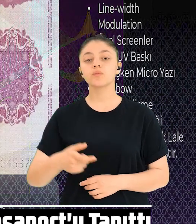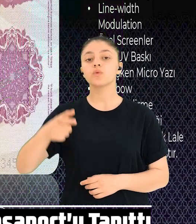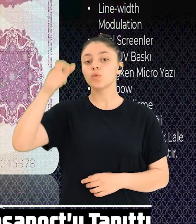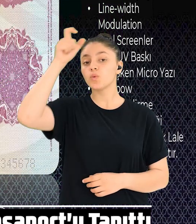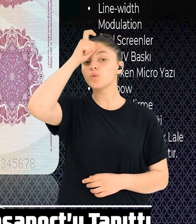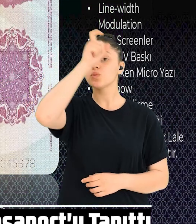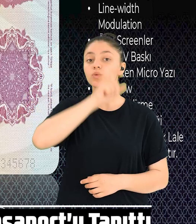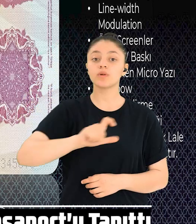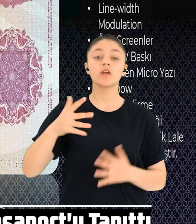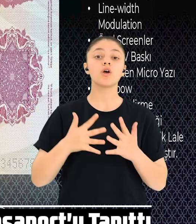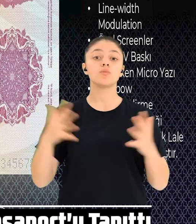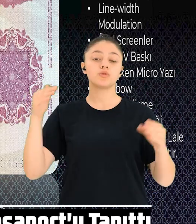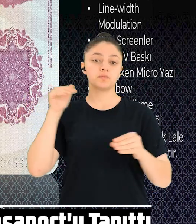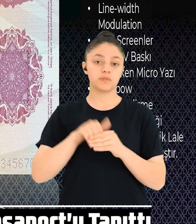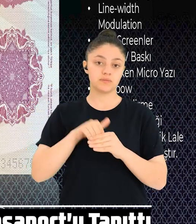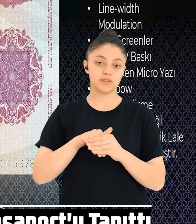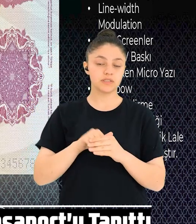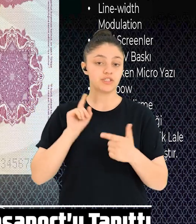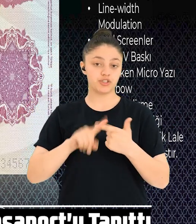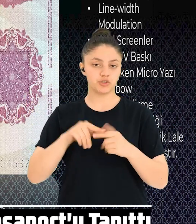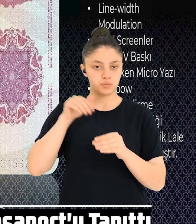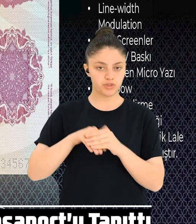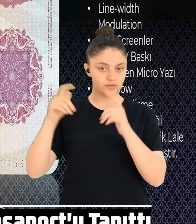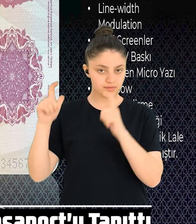Türkiye Büyük Millet Meclisi 2. Meclis.